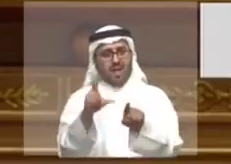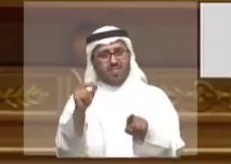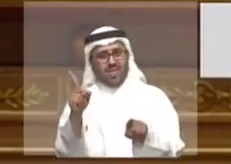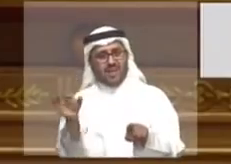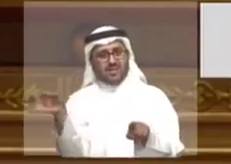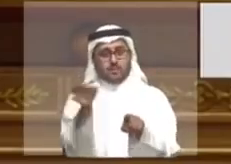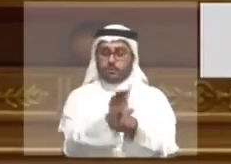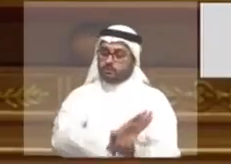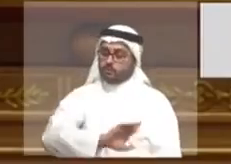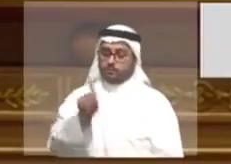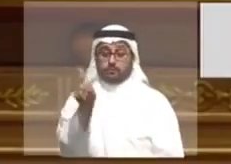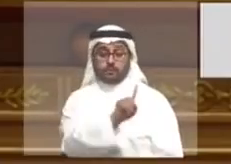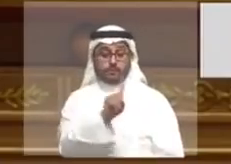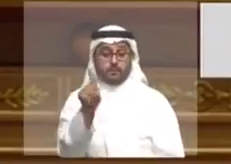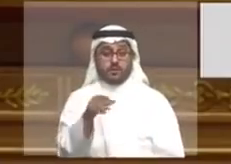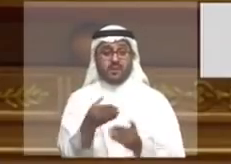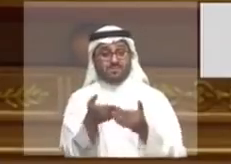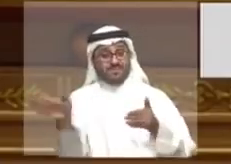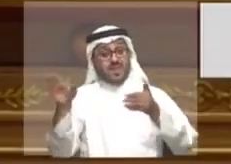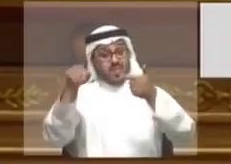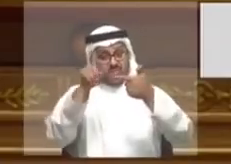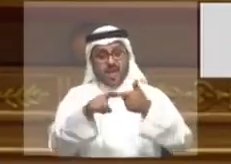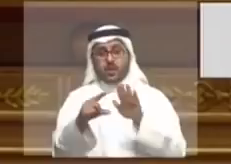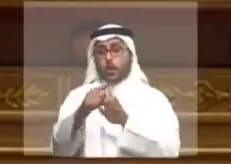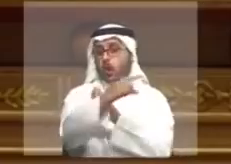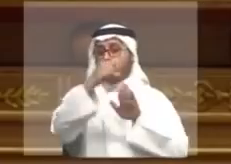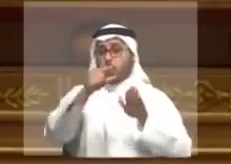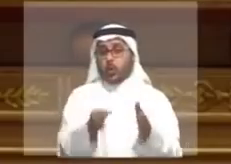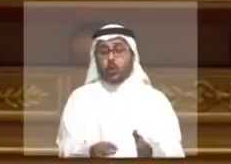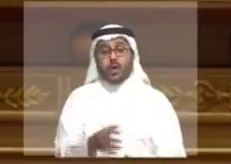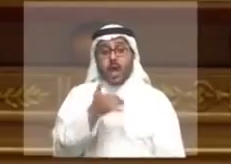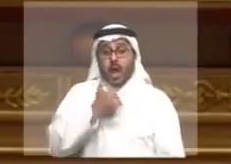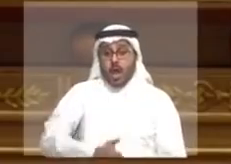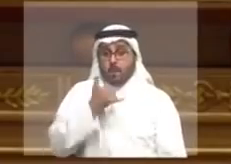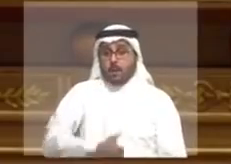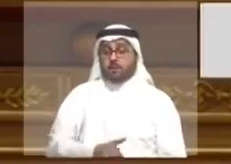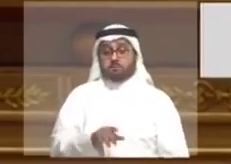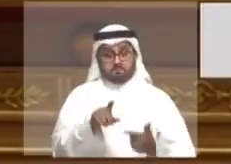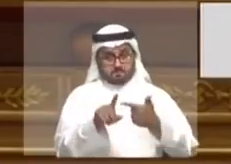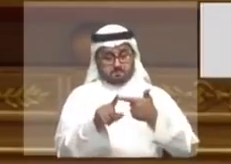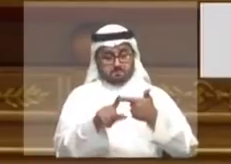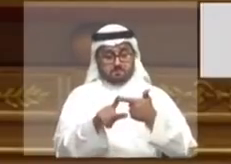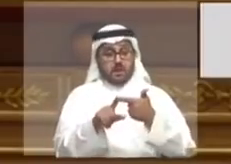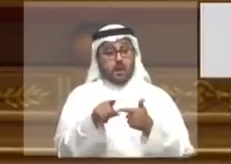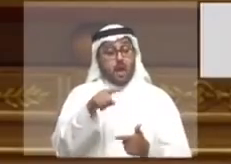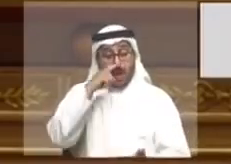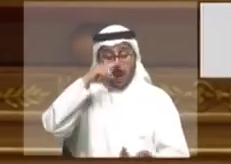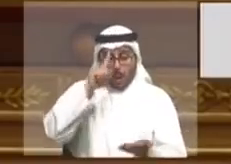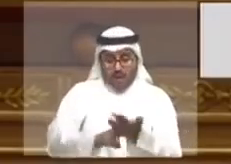وفي الشأن اليمني فإننا نؤكد